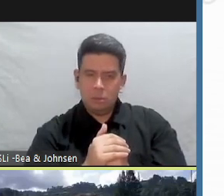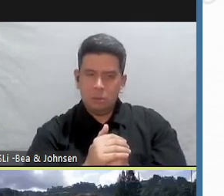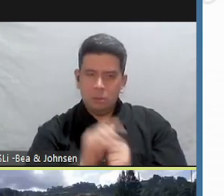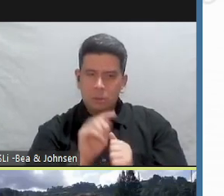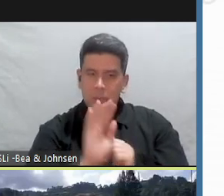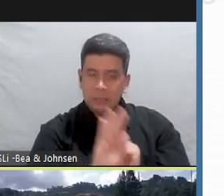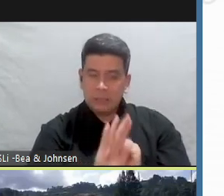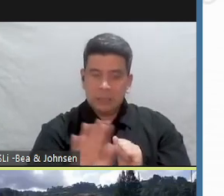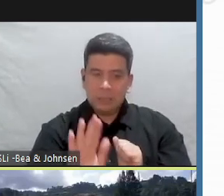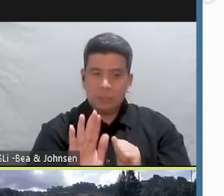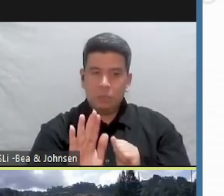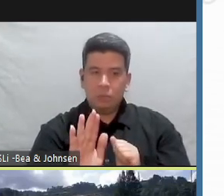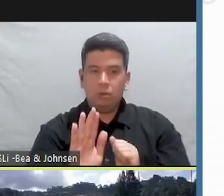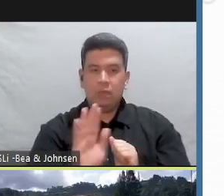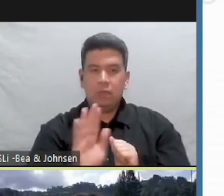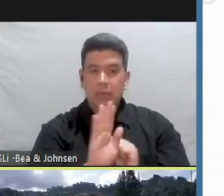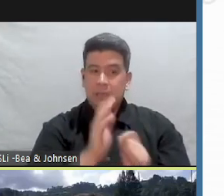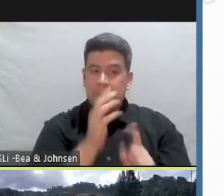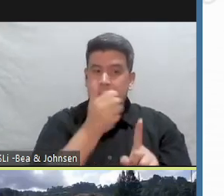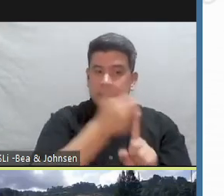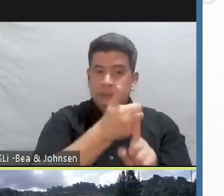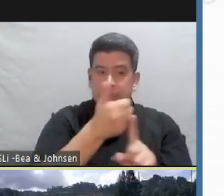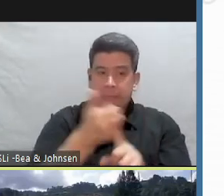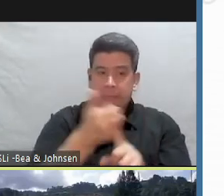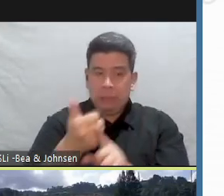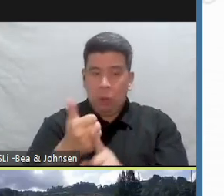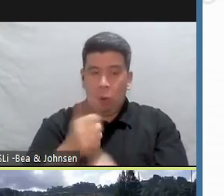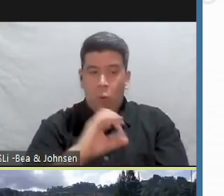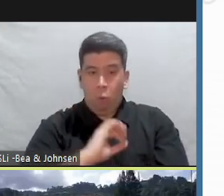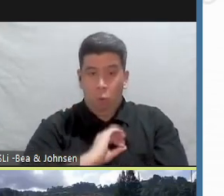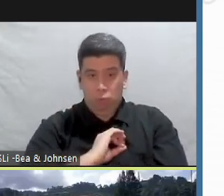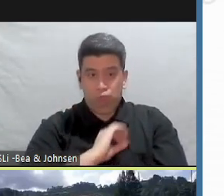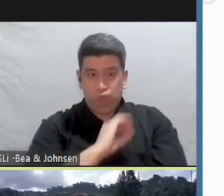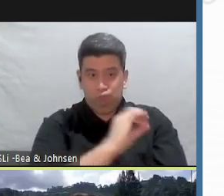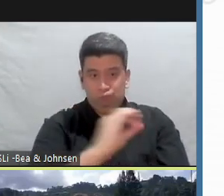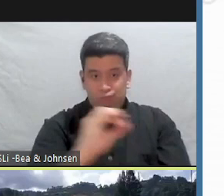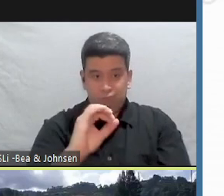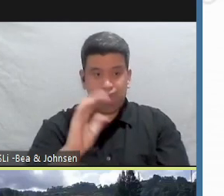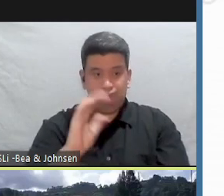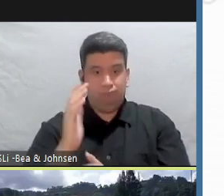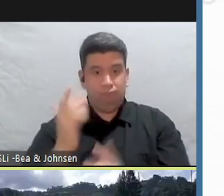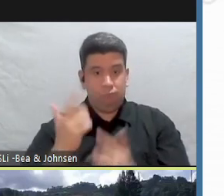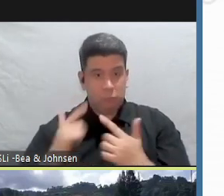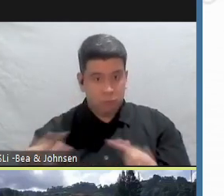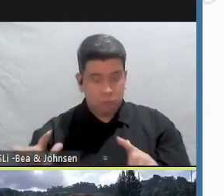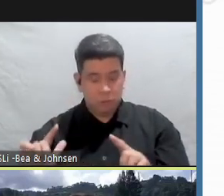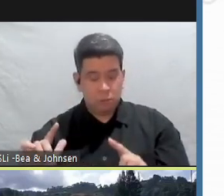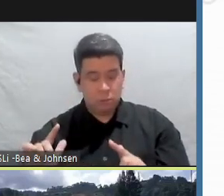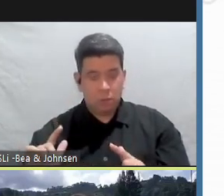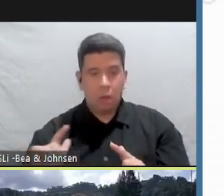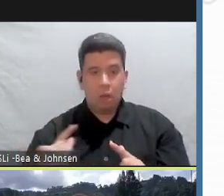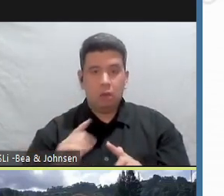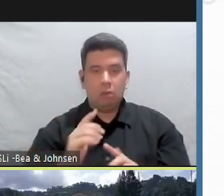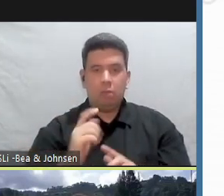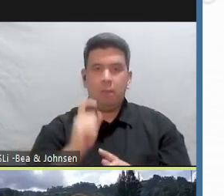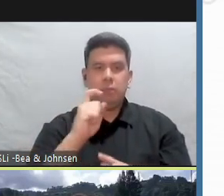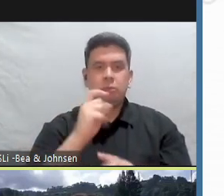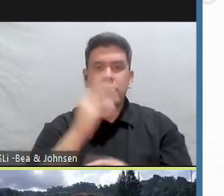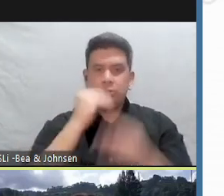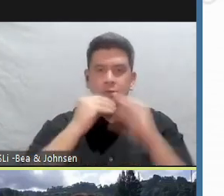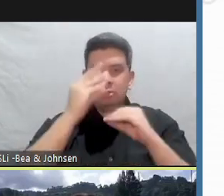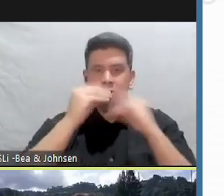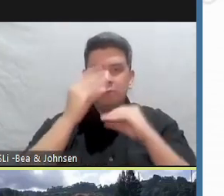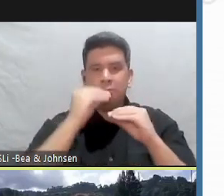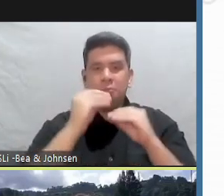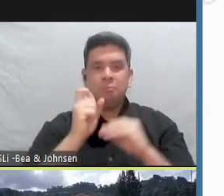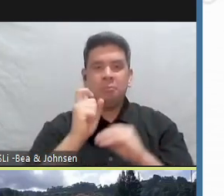kanilang wika, ay nagiging matalino, nakakaroon ng critical thinking, ano? May mga taga-DepEd din, mga taga-IP